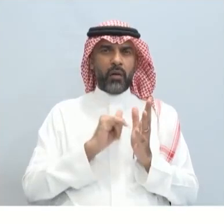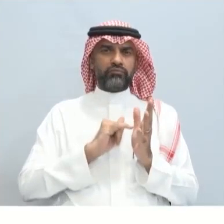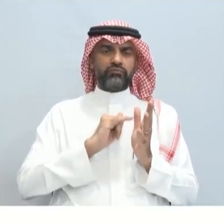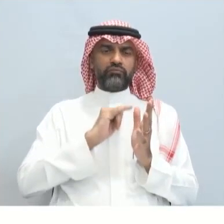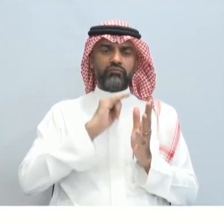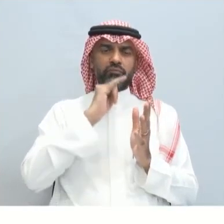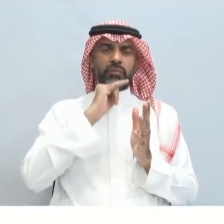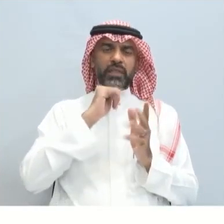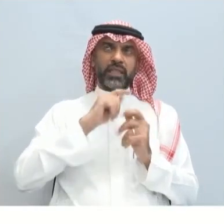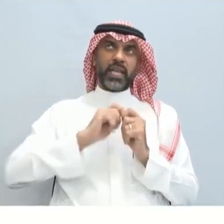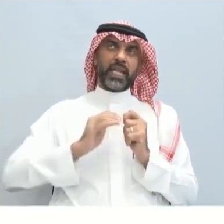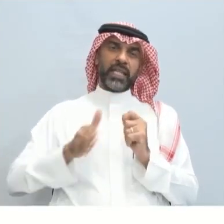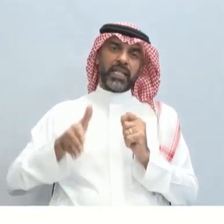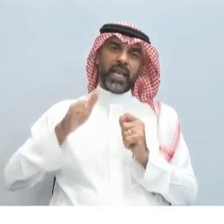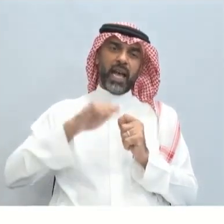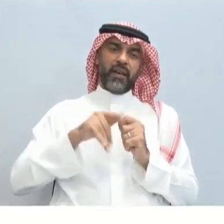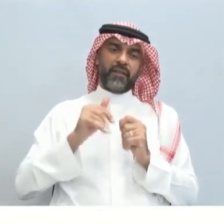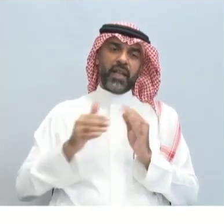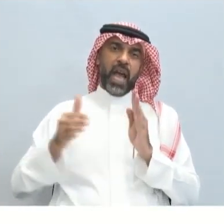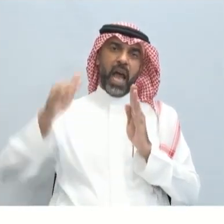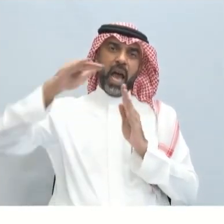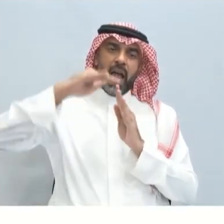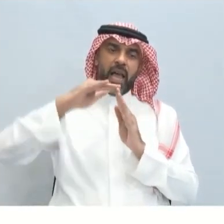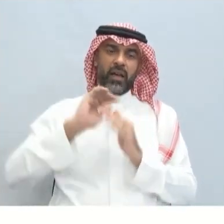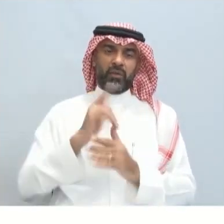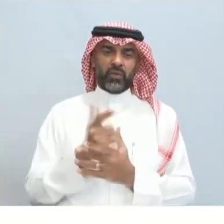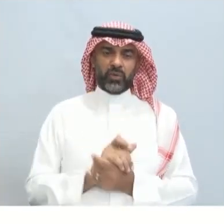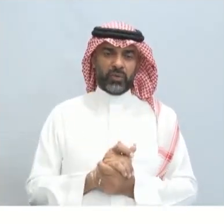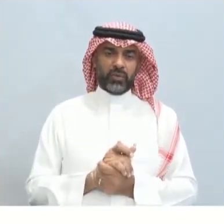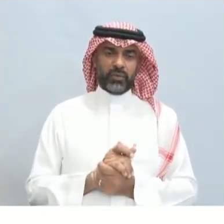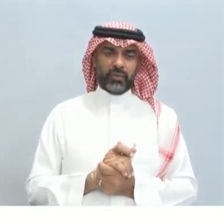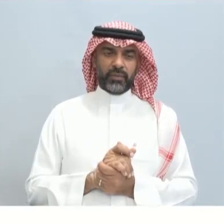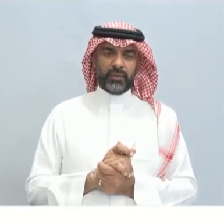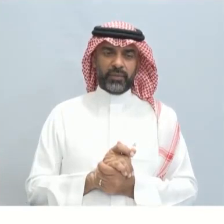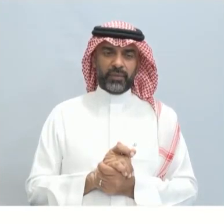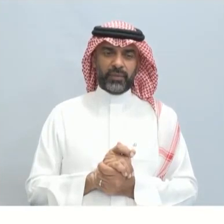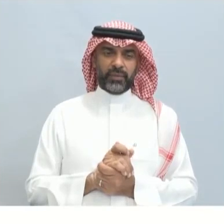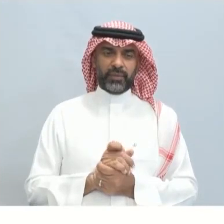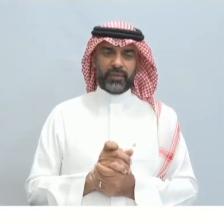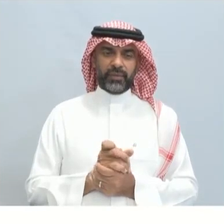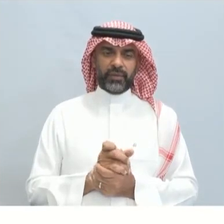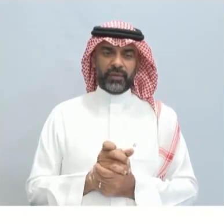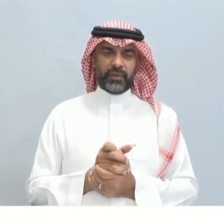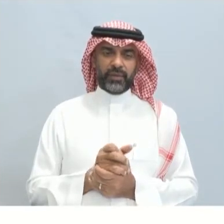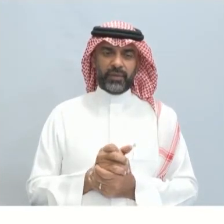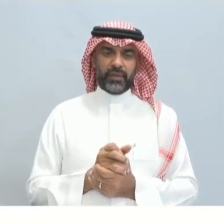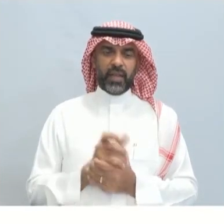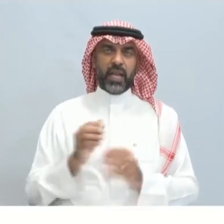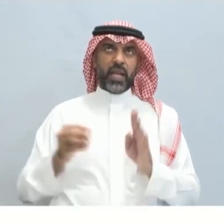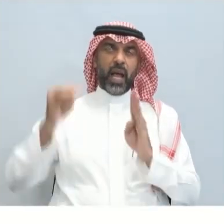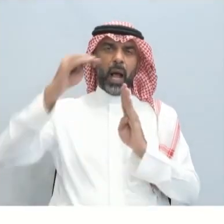هل هي طول الموجه او قمه الموجه او سعه الموجه او قاع الموجه نعم احسنت هي